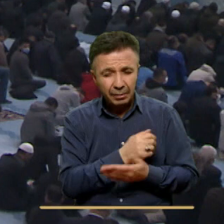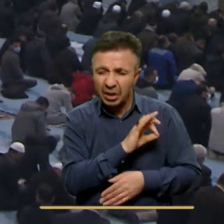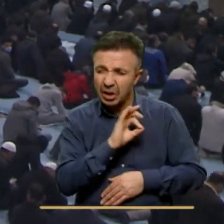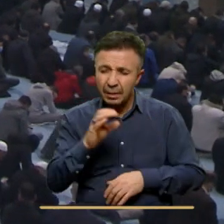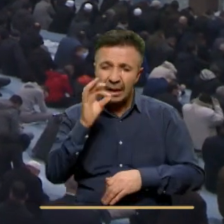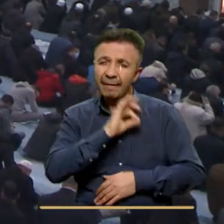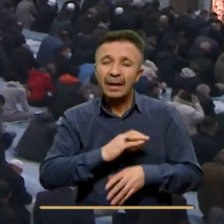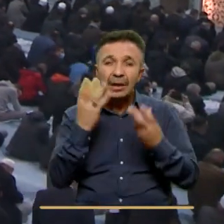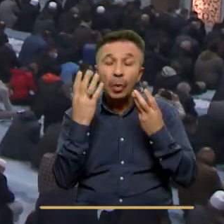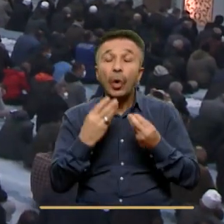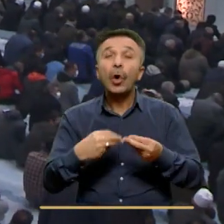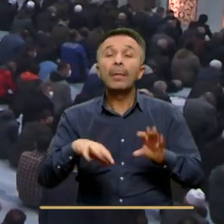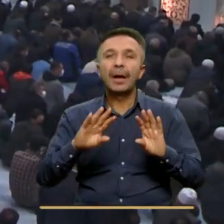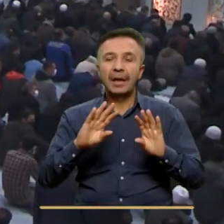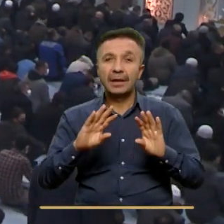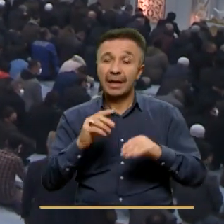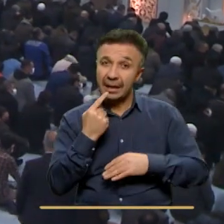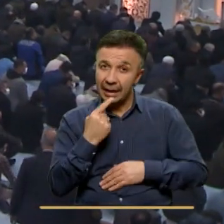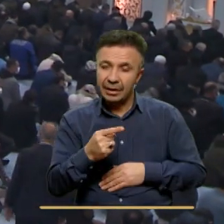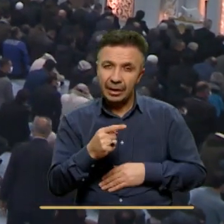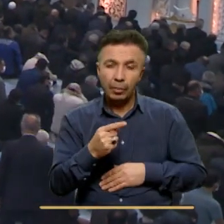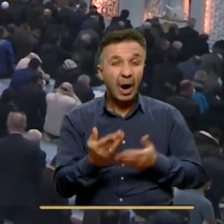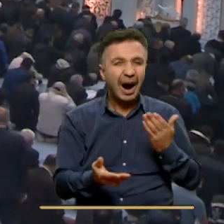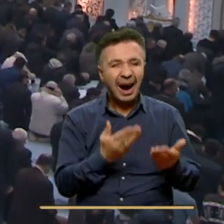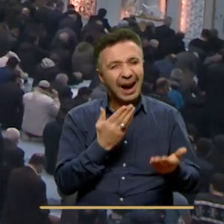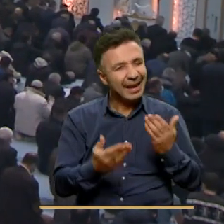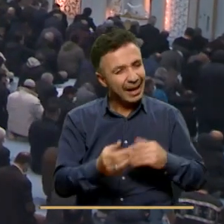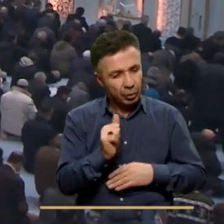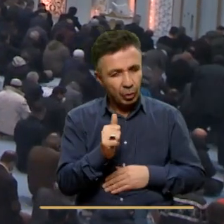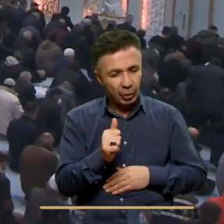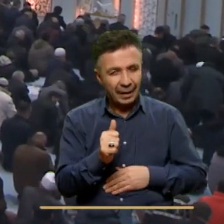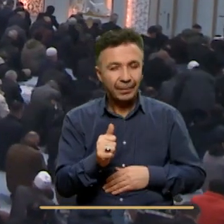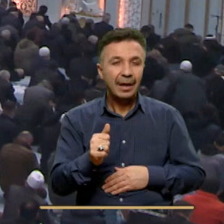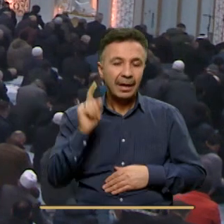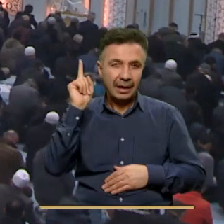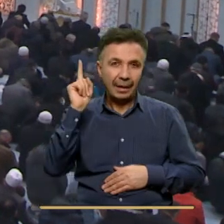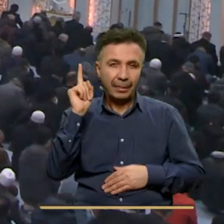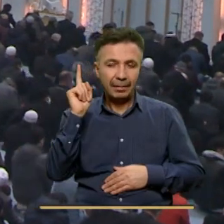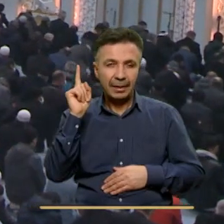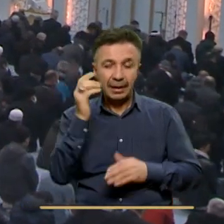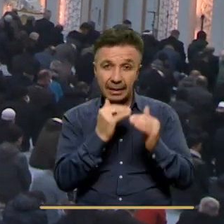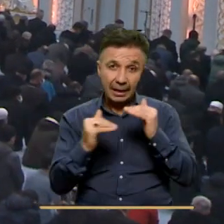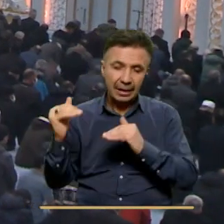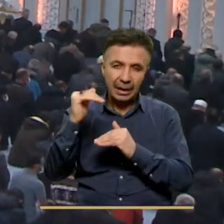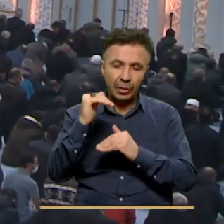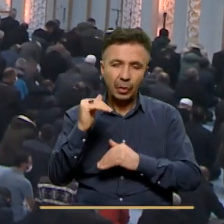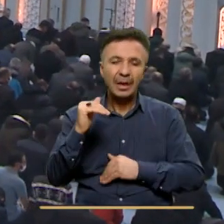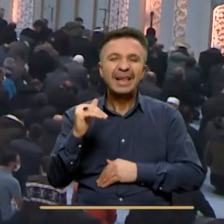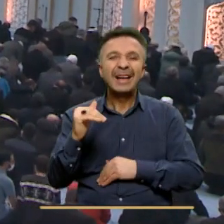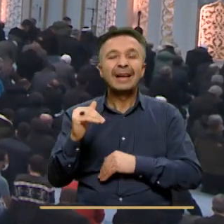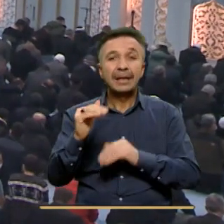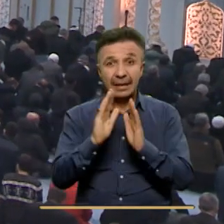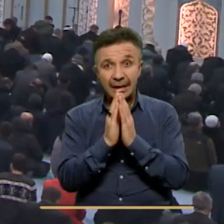olmayacak diyeceği o günde Rabbimiz Celle Celaluhu kitabını sağ tarafından